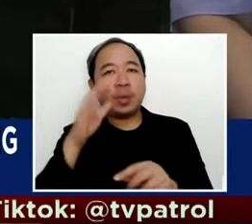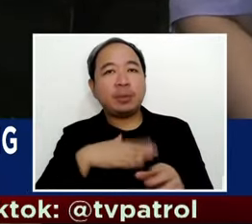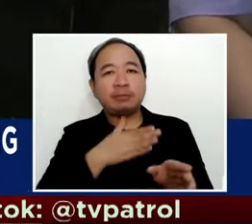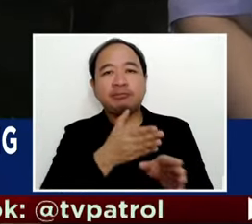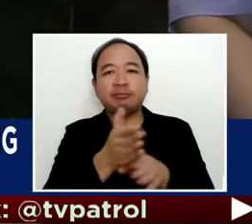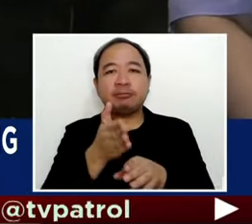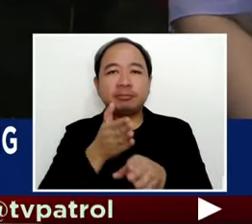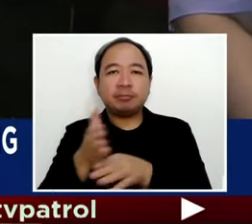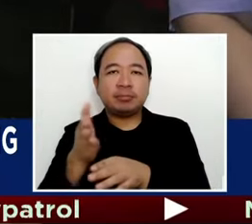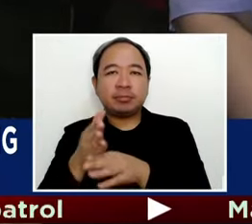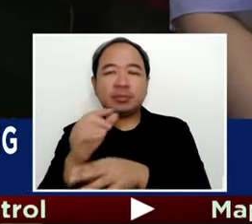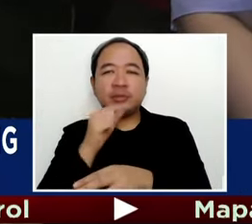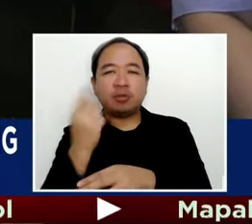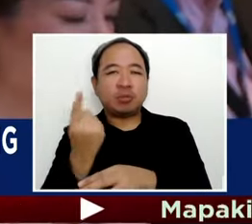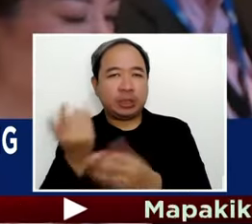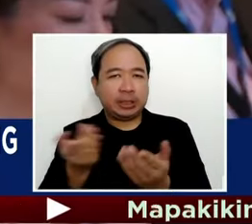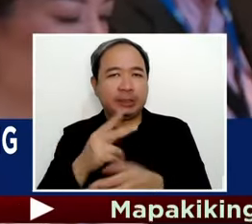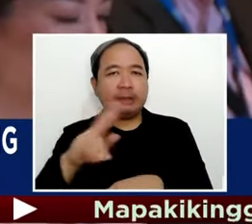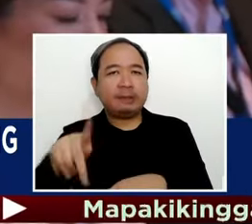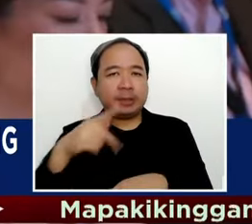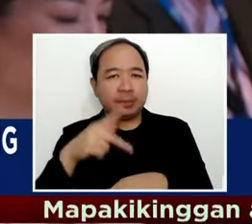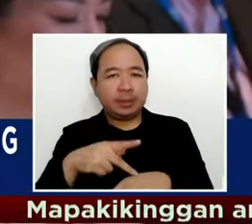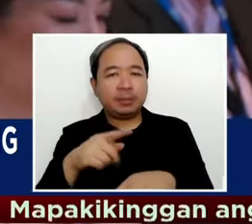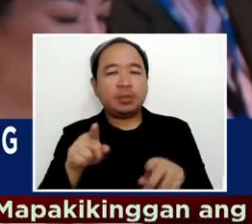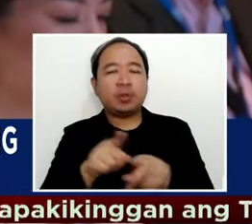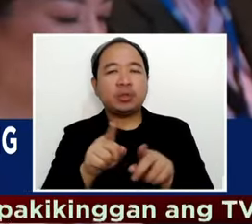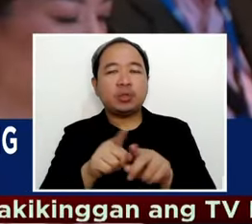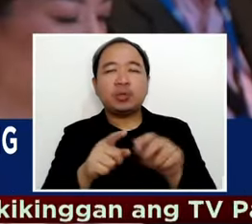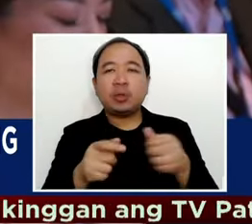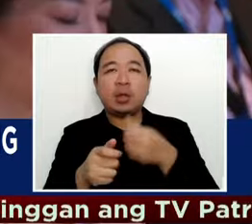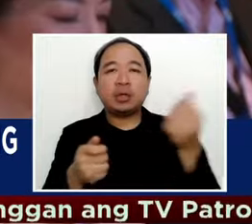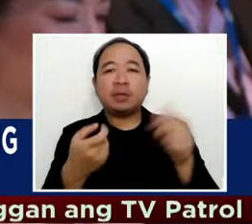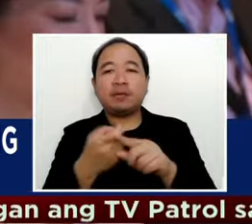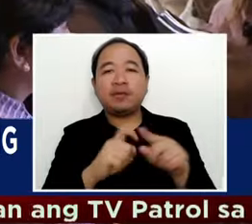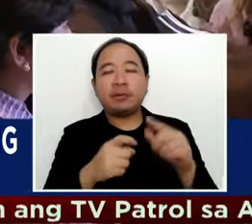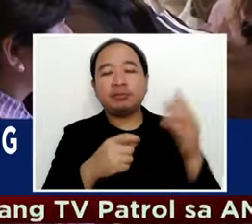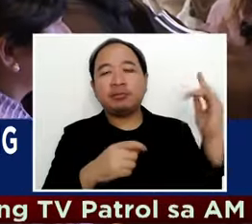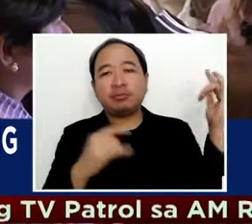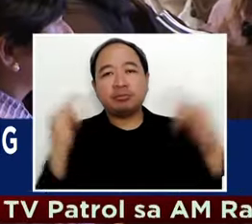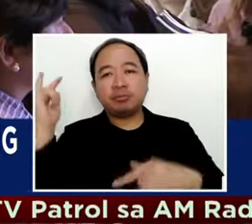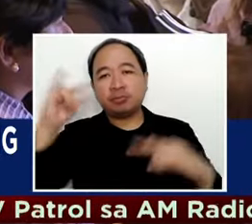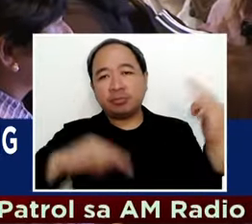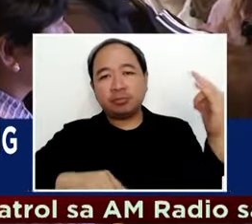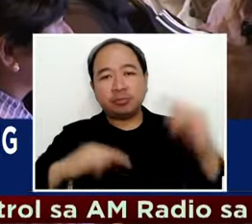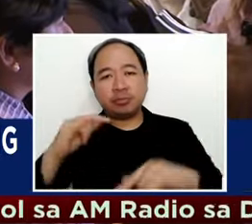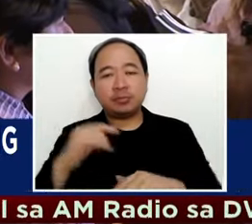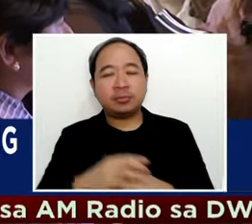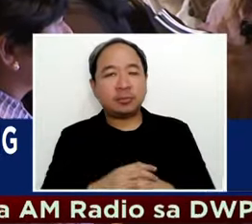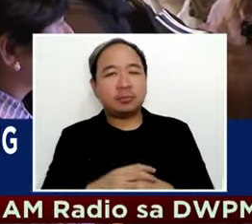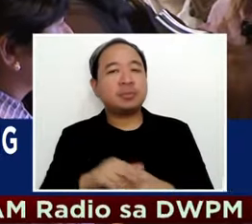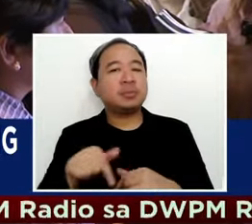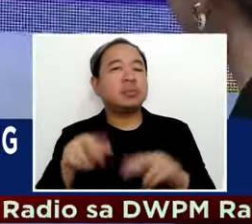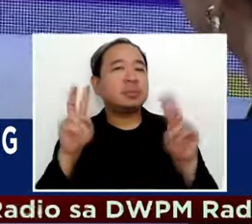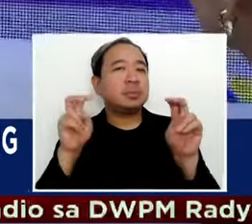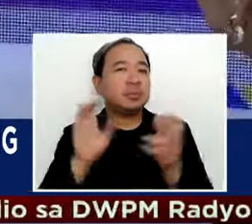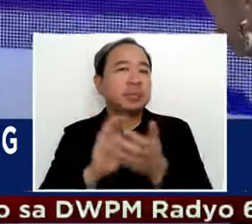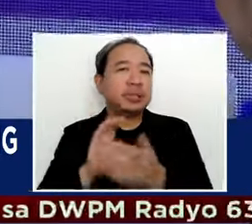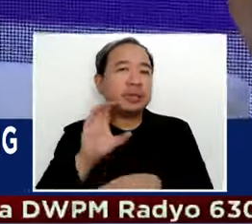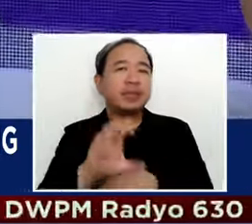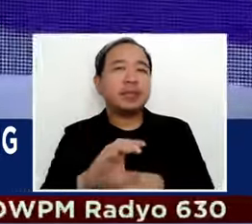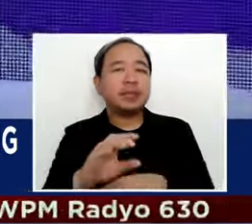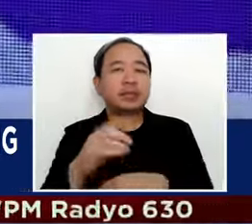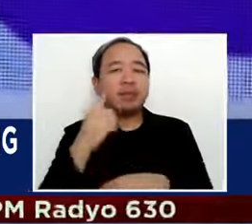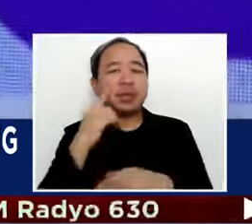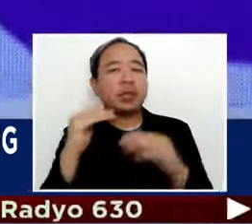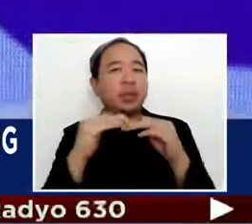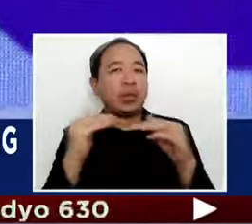sektor, hindi lang sa Pilipinas. Pati ang ilan na galing pa sa ibang bansa. May tema itong Investing in Equality toward